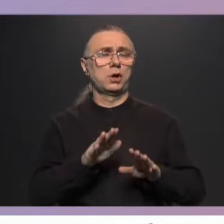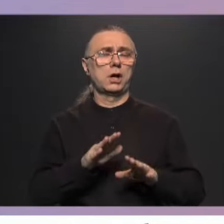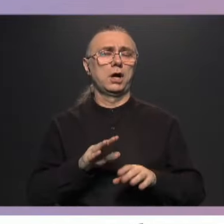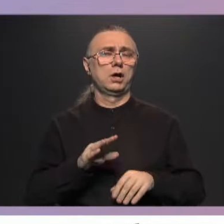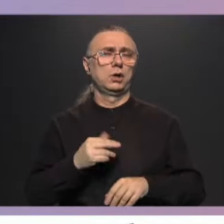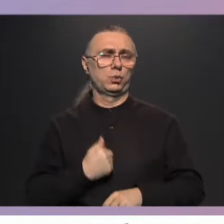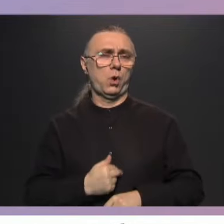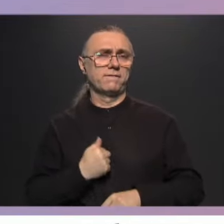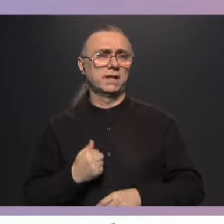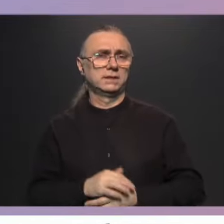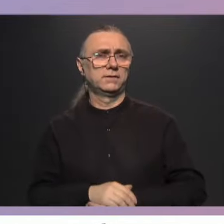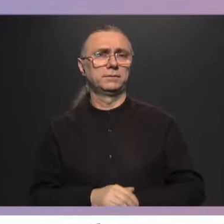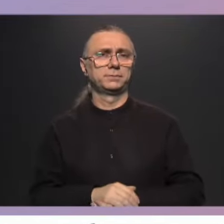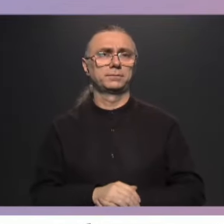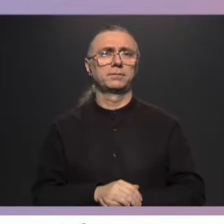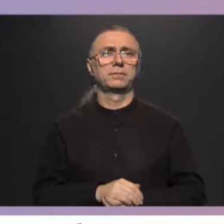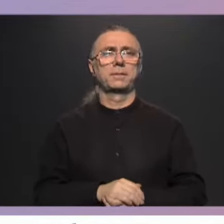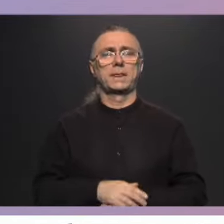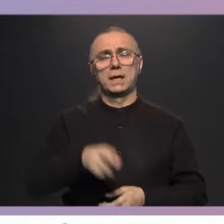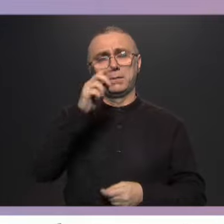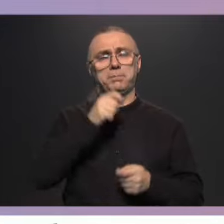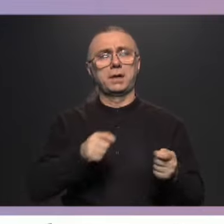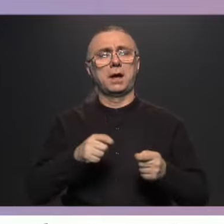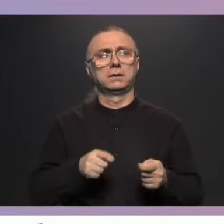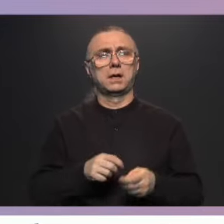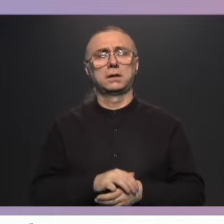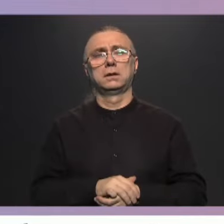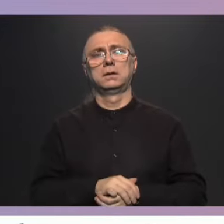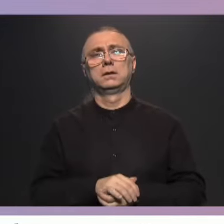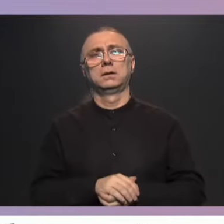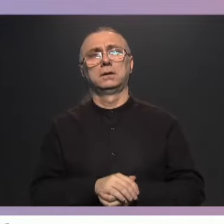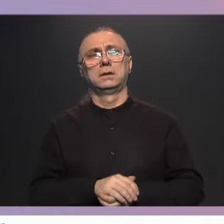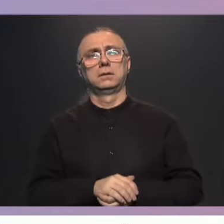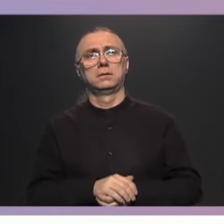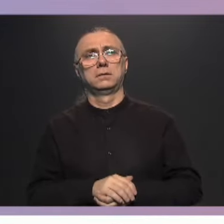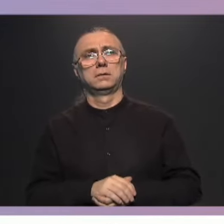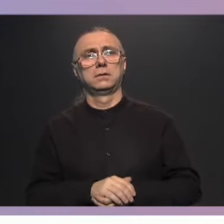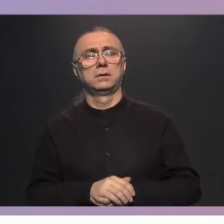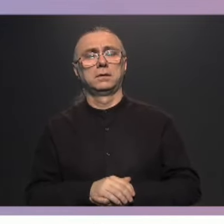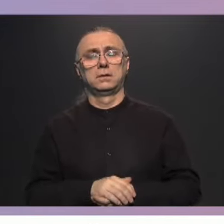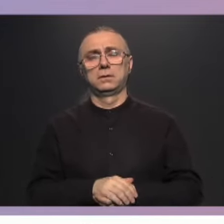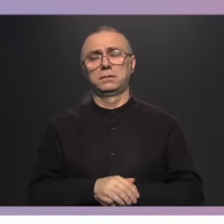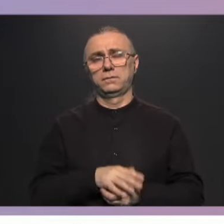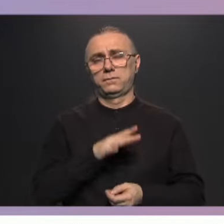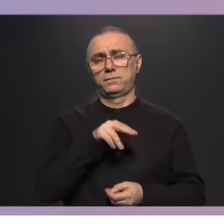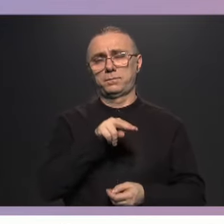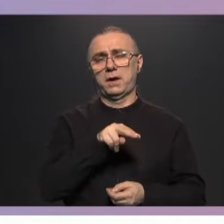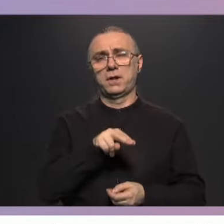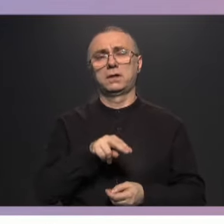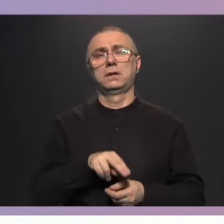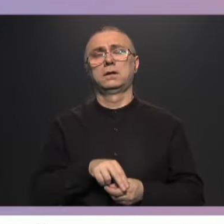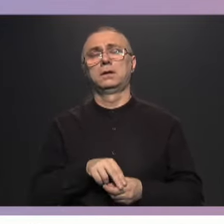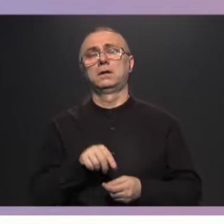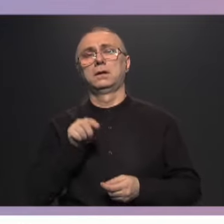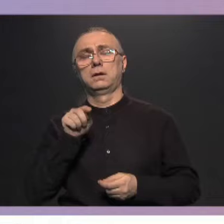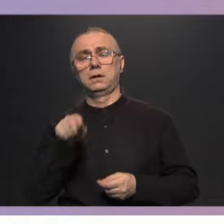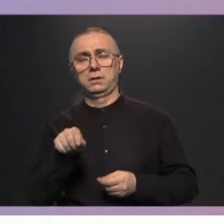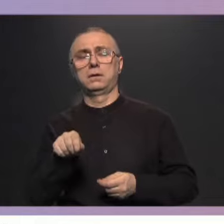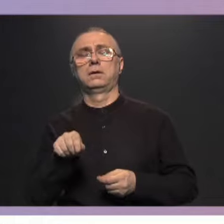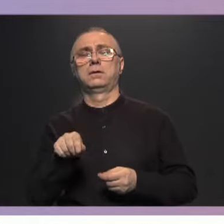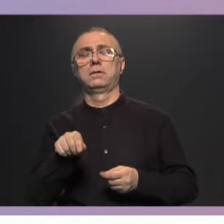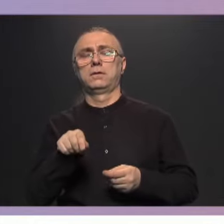Павел, император Павел I, он не ввел еще кресты, на перстные кресты, чтобы отличать священника от диакона,